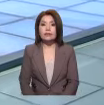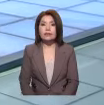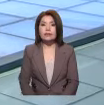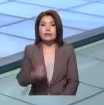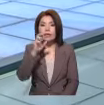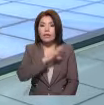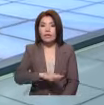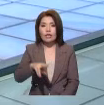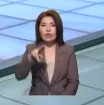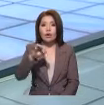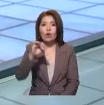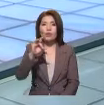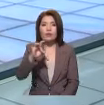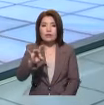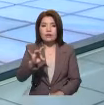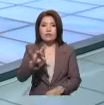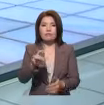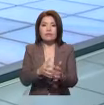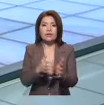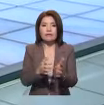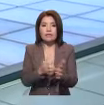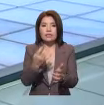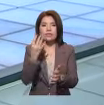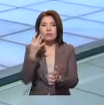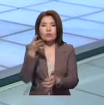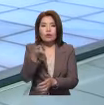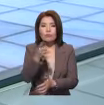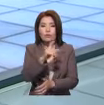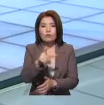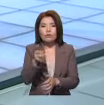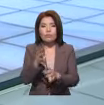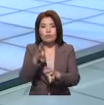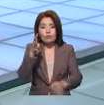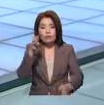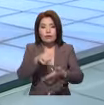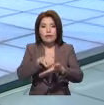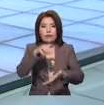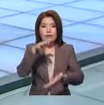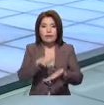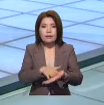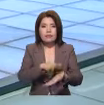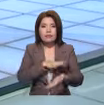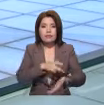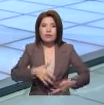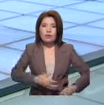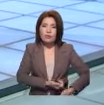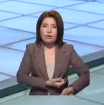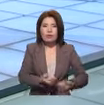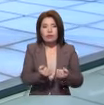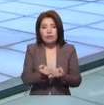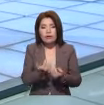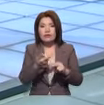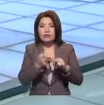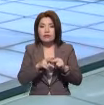Елде донор тапшы. Қазір 4000-ға жуық адам күту парағында тұр. Оның 113-ші бала науқастарға әсіресе бүйрек, жүрек және бауыр керек. Жыл